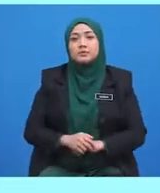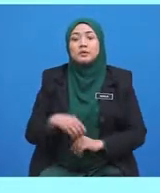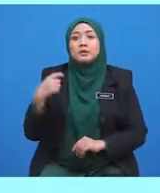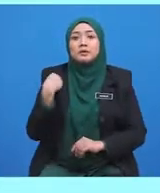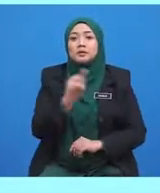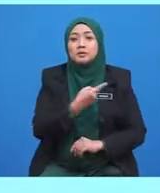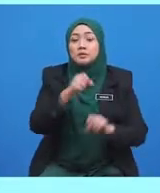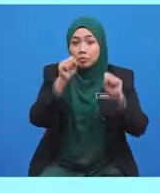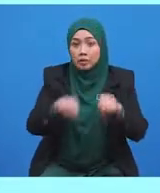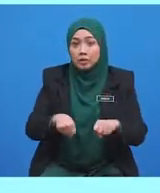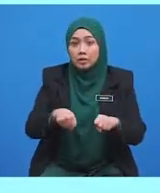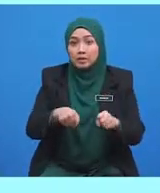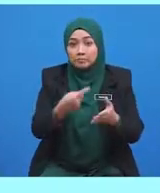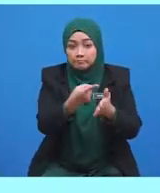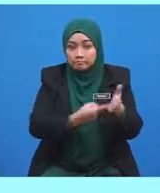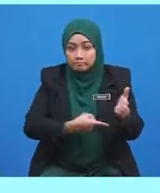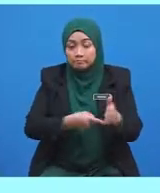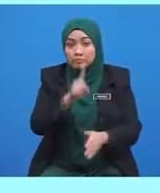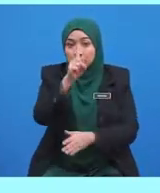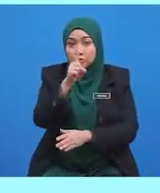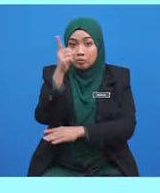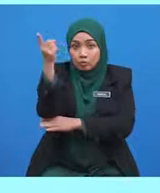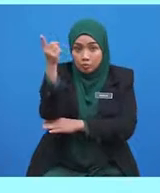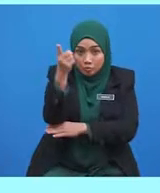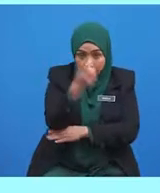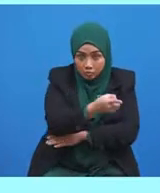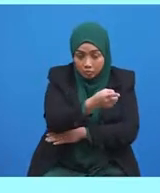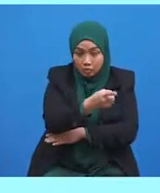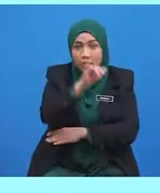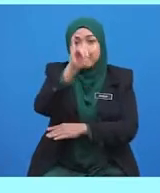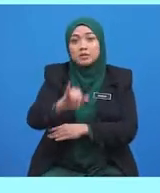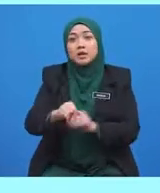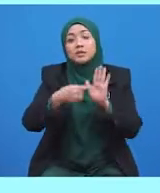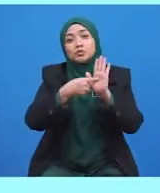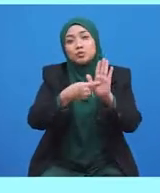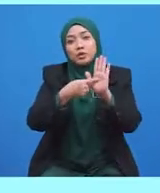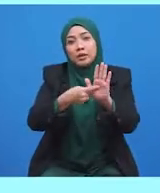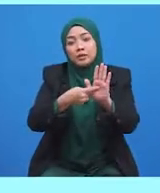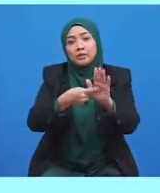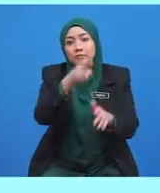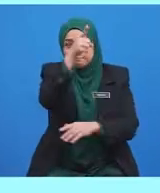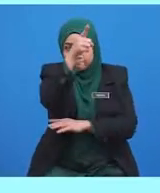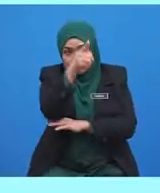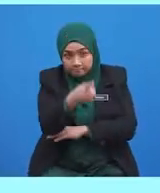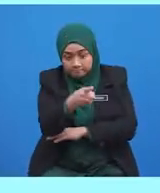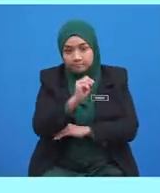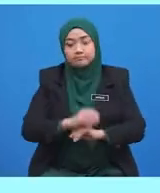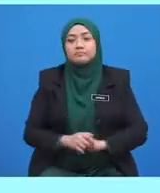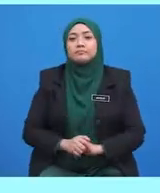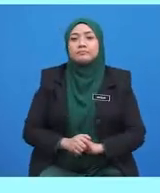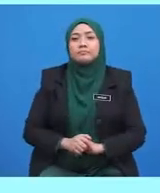kita boleh tanda sebagai satu garis seperti yang dipaparkan. Bilangannya